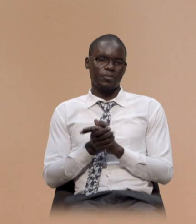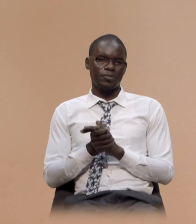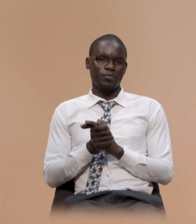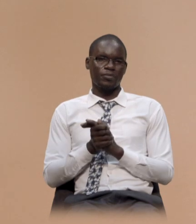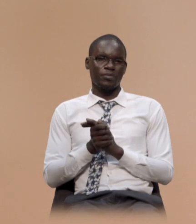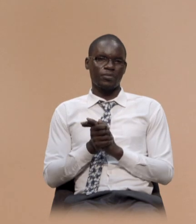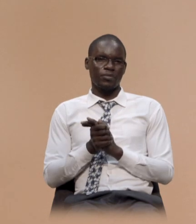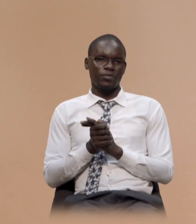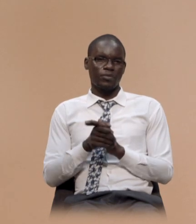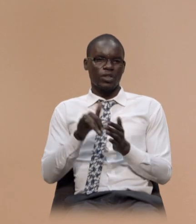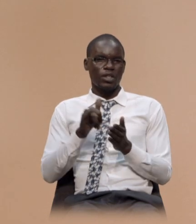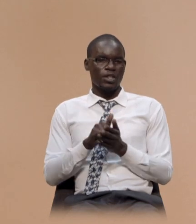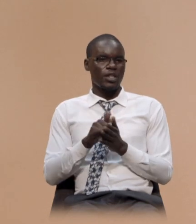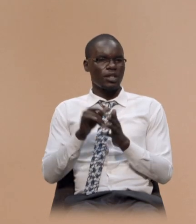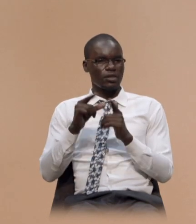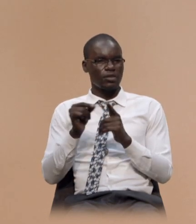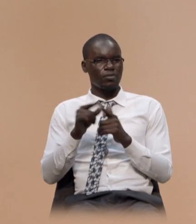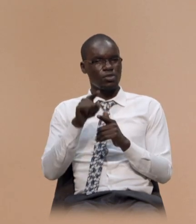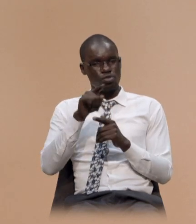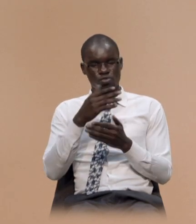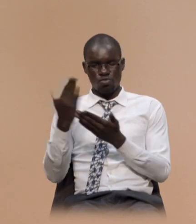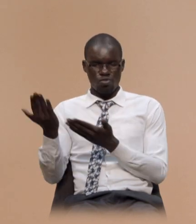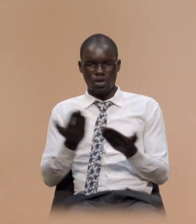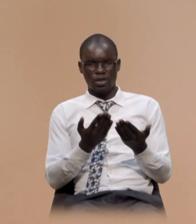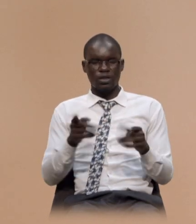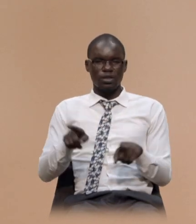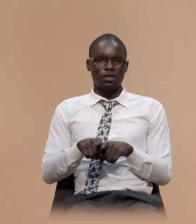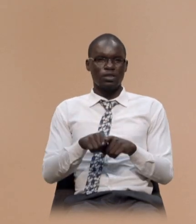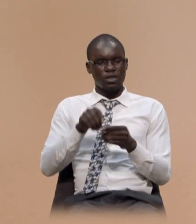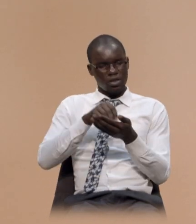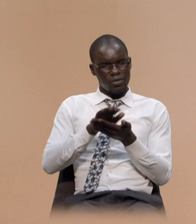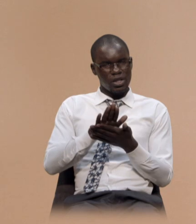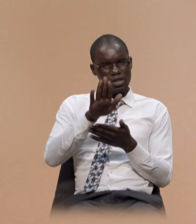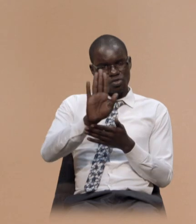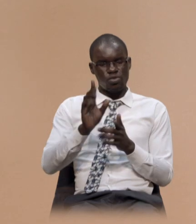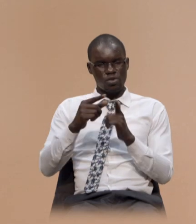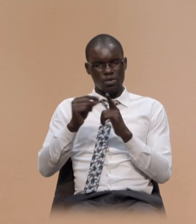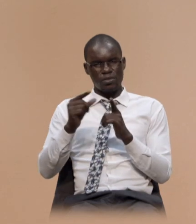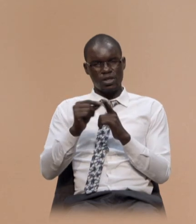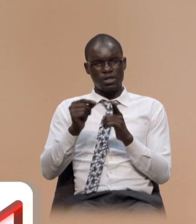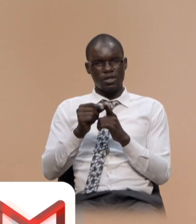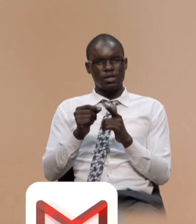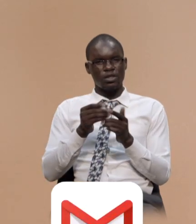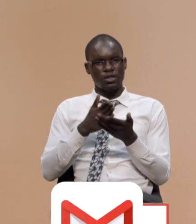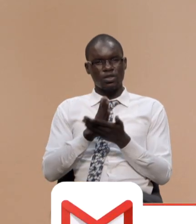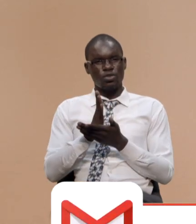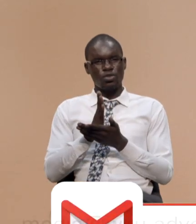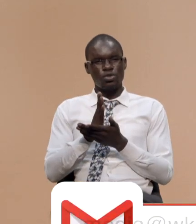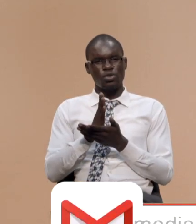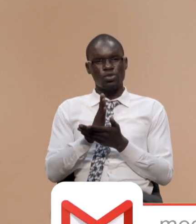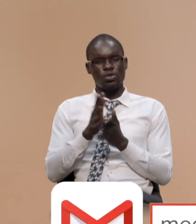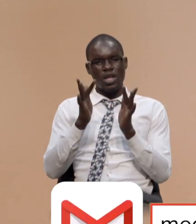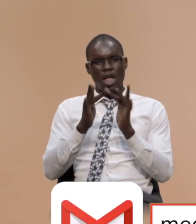ujumbe wowote utakaoleta matumaini unakaribishwa, ya kwamba uweze kutuma ujumbe huo kwa anwani ambayo